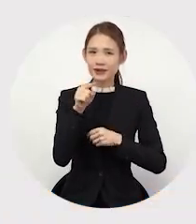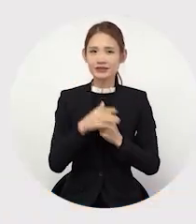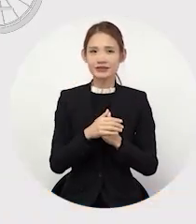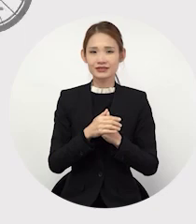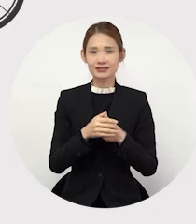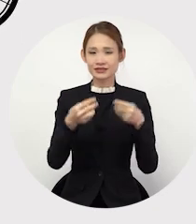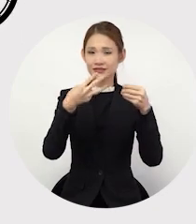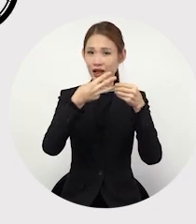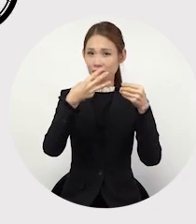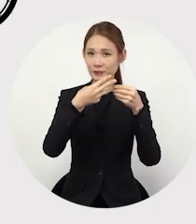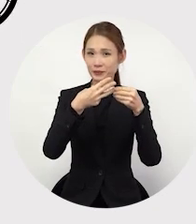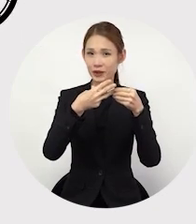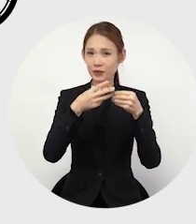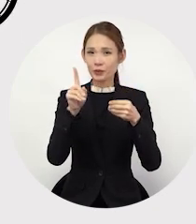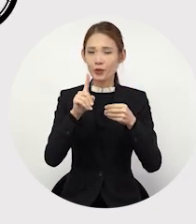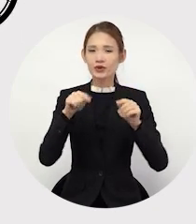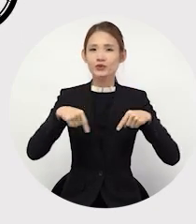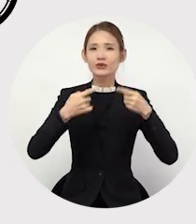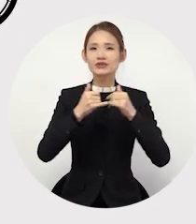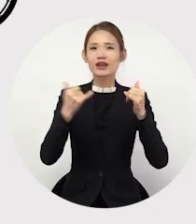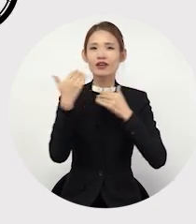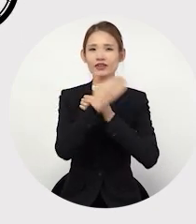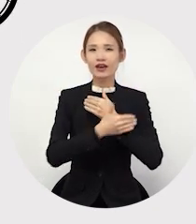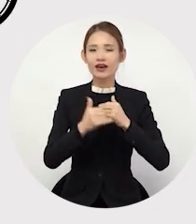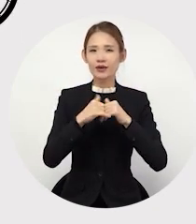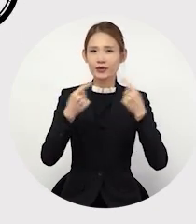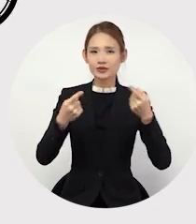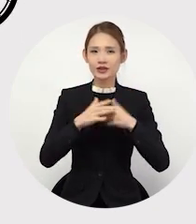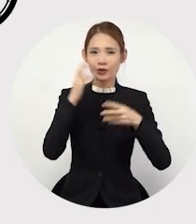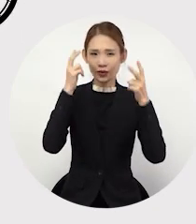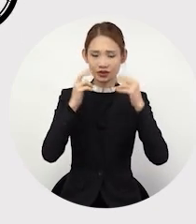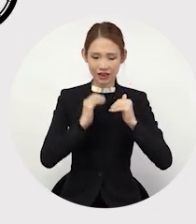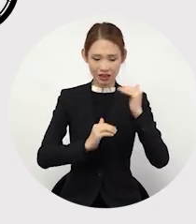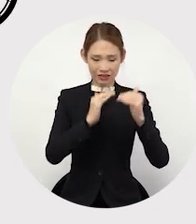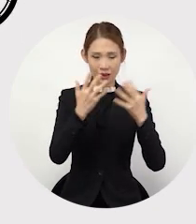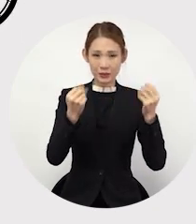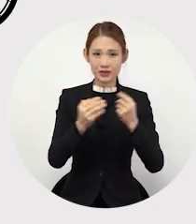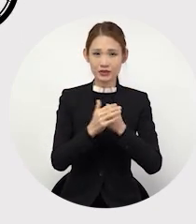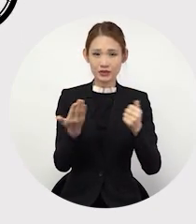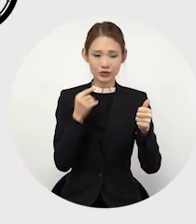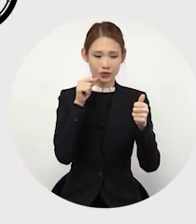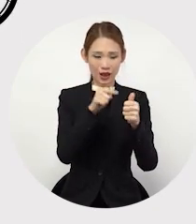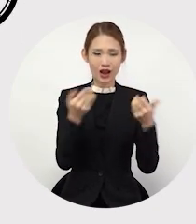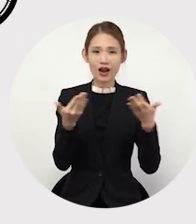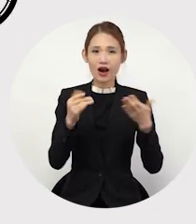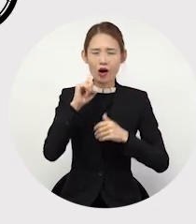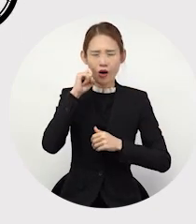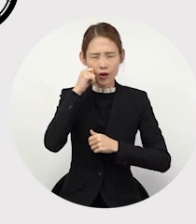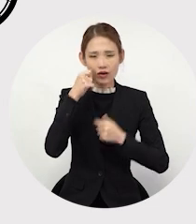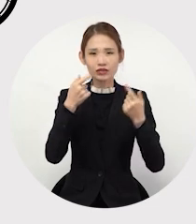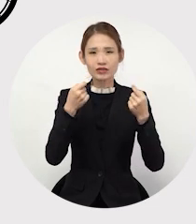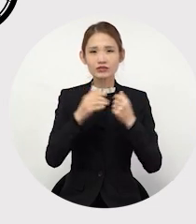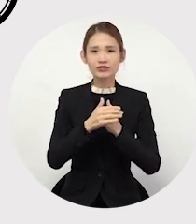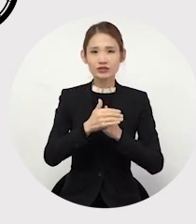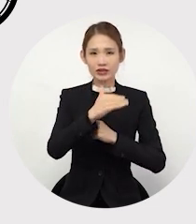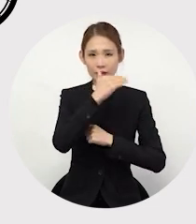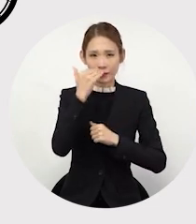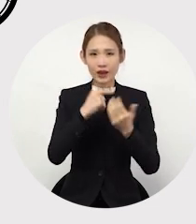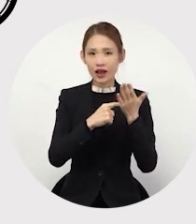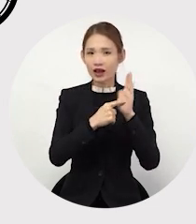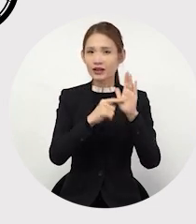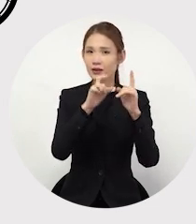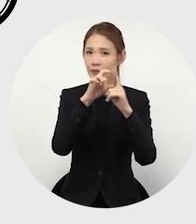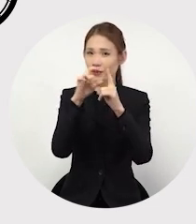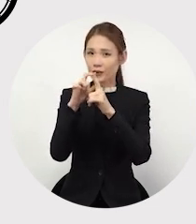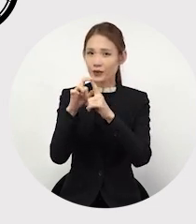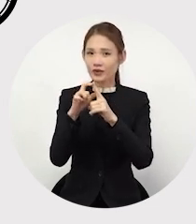해볼까요? 3번. 지금 휠체어를 이용하고 계신 분에게 저희 회사엔 계단이 많아서 귀하의 근무가 어려울 것 같습니다. 요거의 옳은 표현이라고